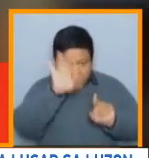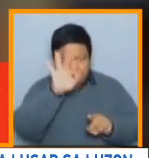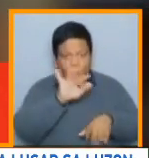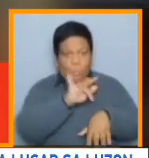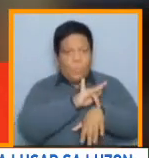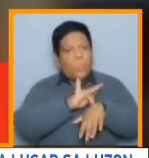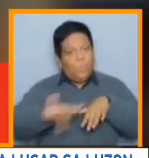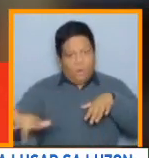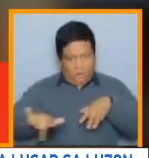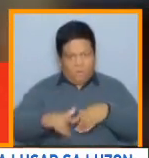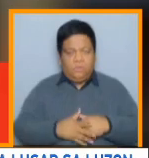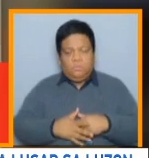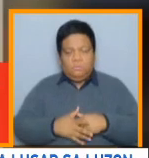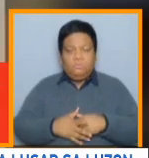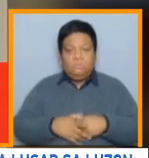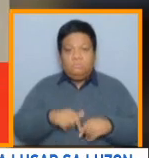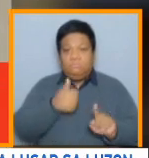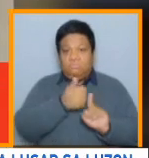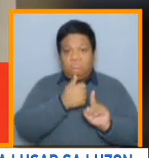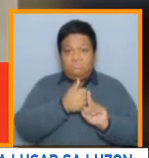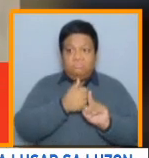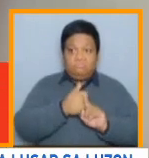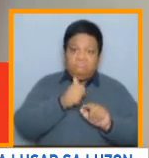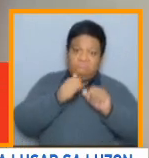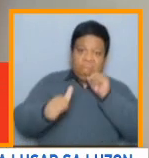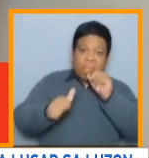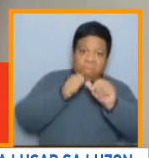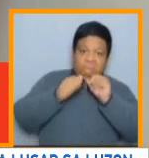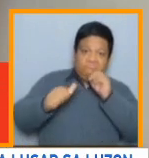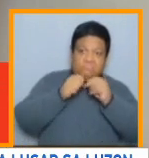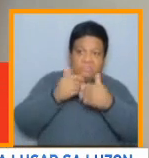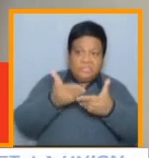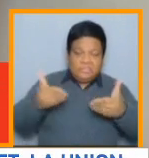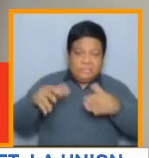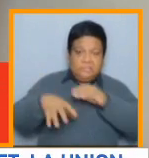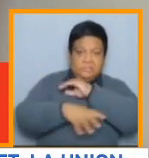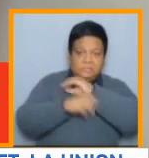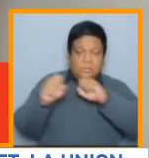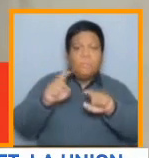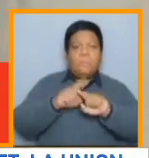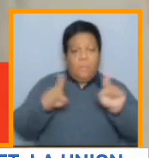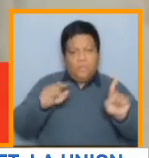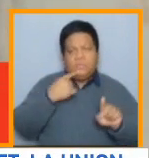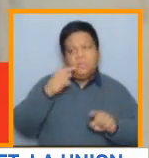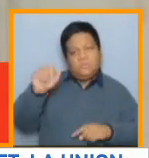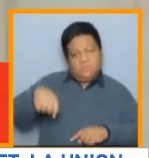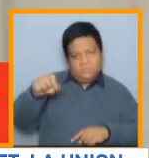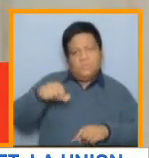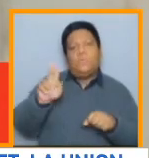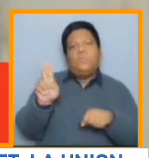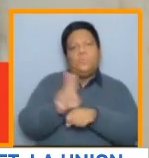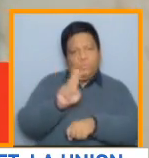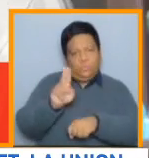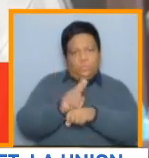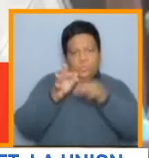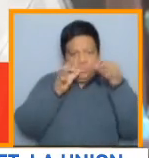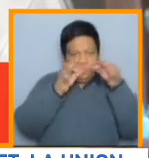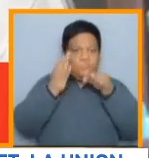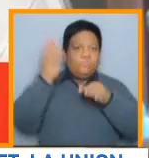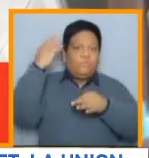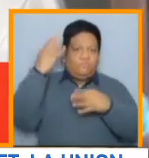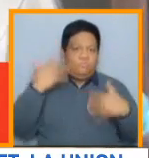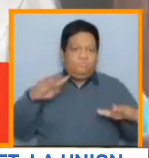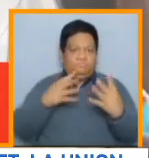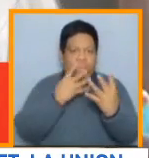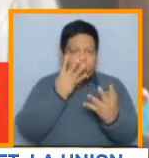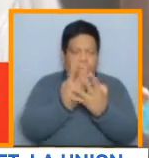may kinuha siyang gamit pero aminado siyang gumagamit ng illegal na droga at dati na ring nakulong dahil dito. Nagsisisi po ba kayo